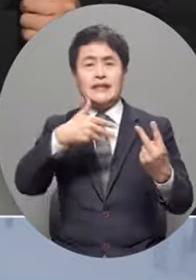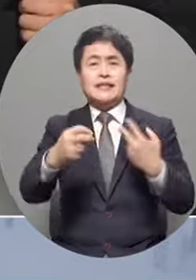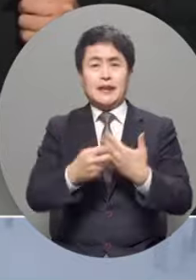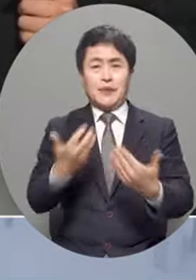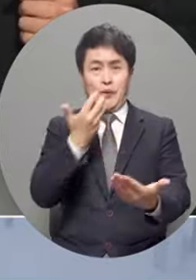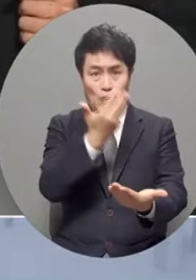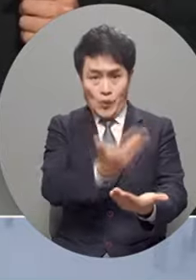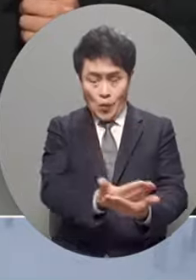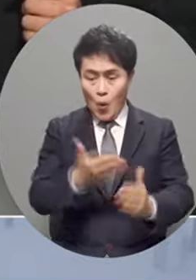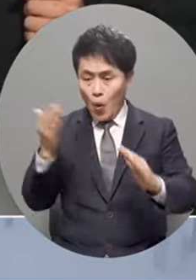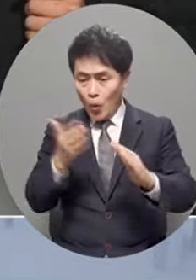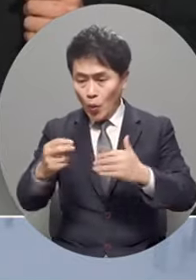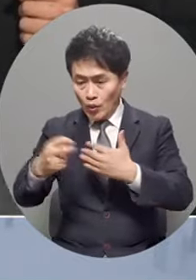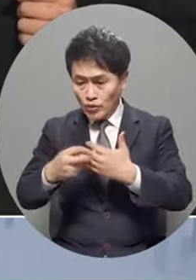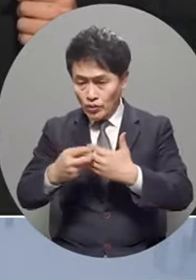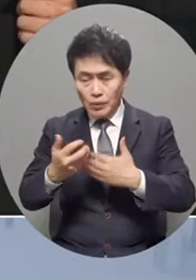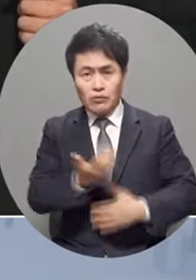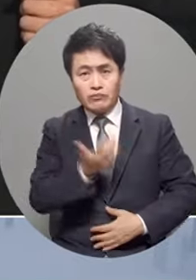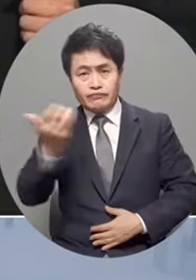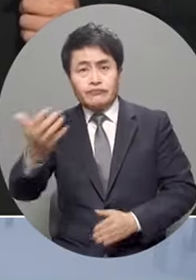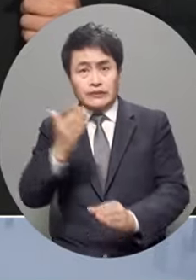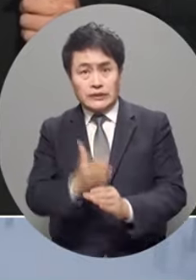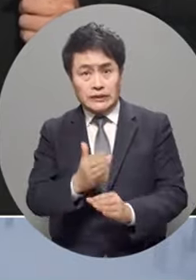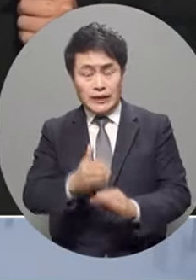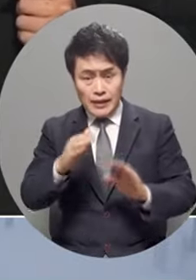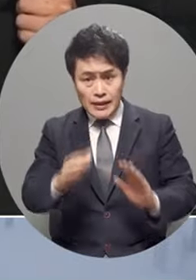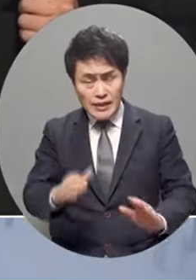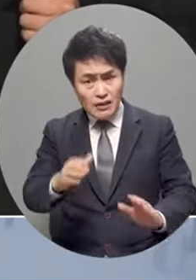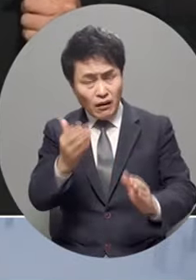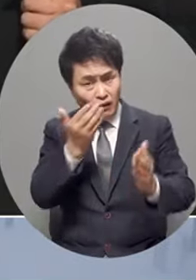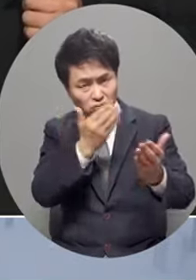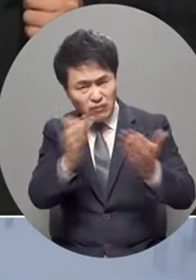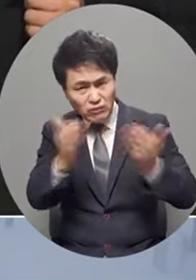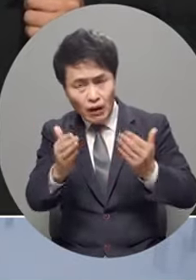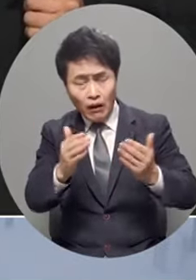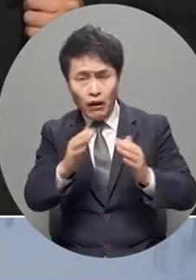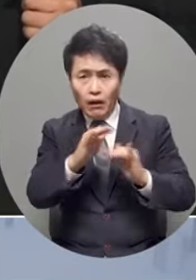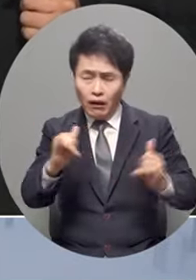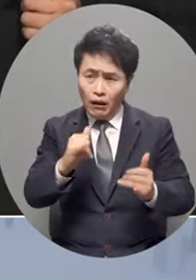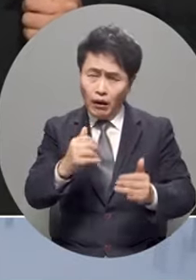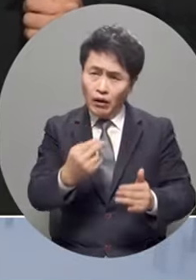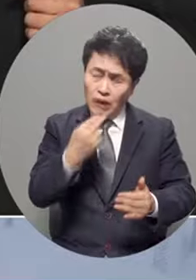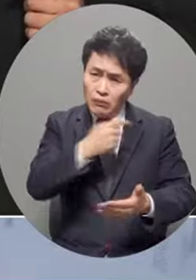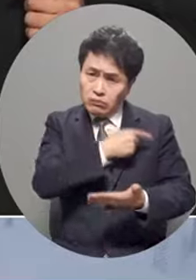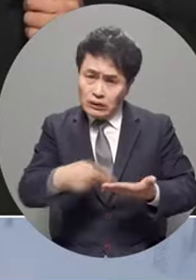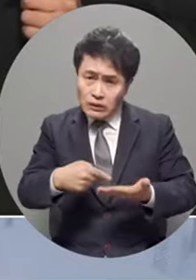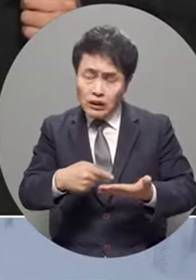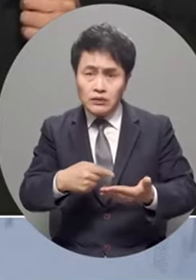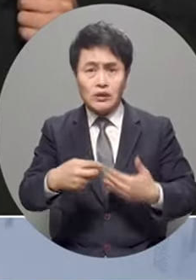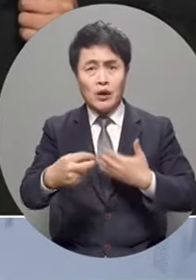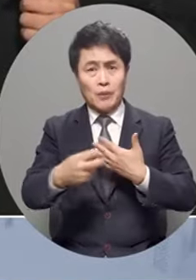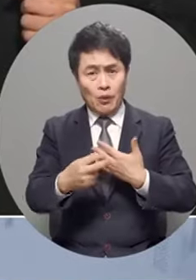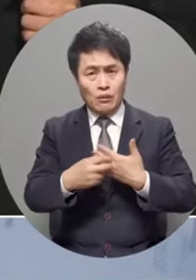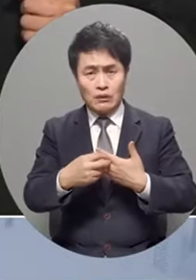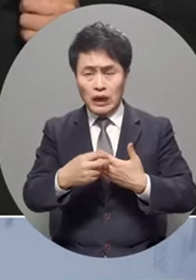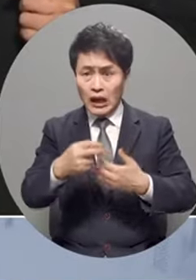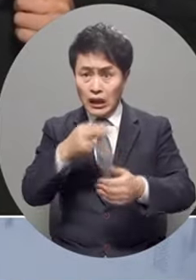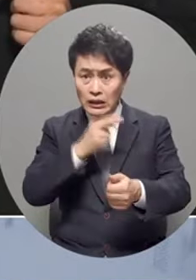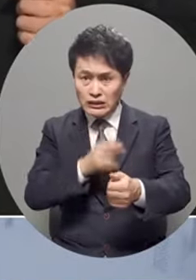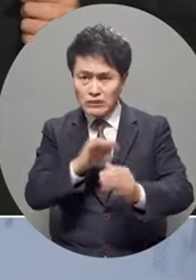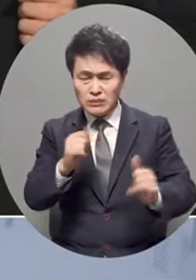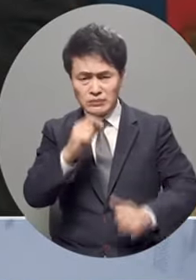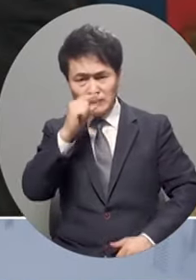그리고 공공병원으로 보내고 있습니다. 이런 의료처질이 자칫 인명피해로 이어지진 않을지 병원과 의료진 모두 더욱 예민해진